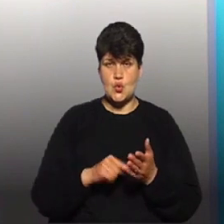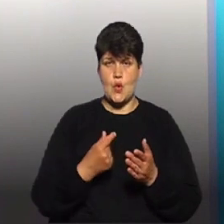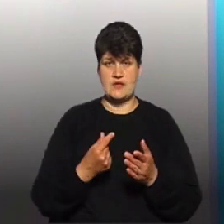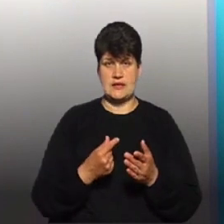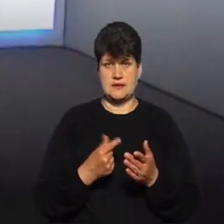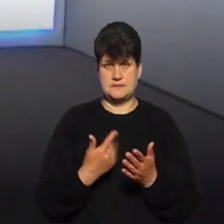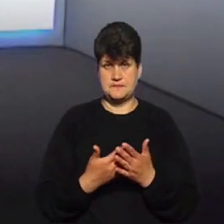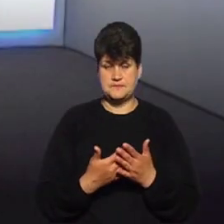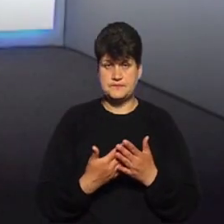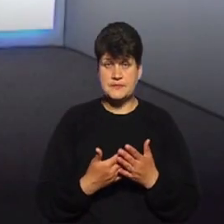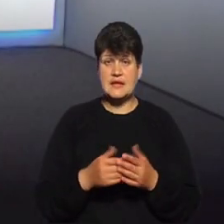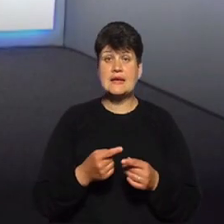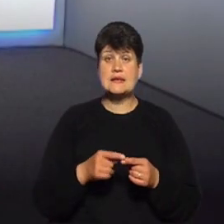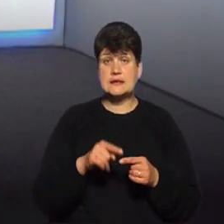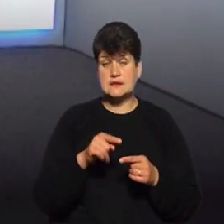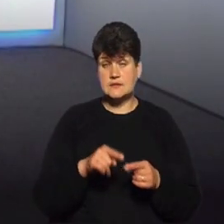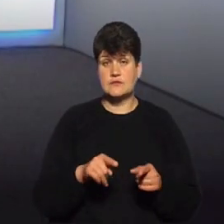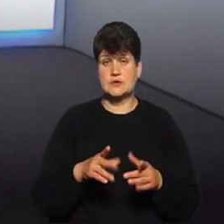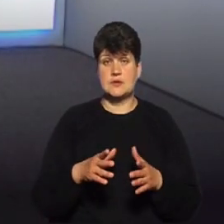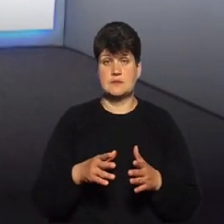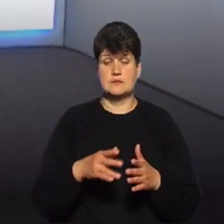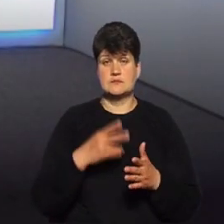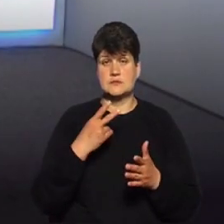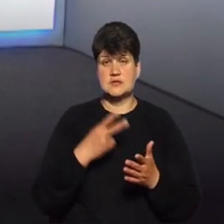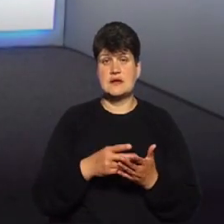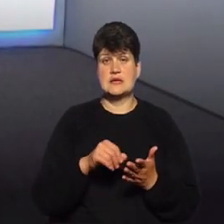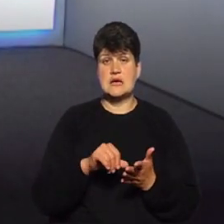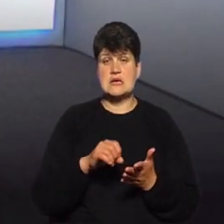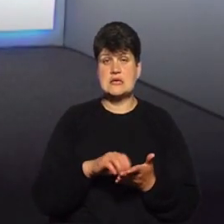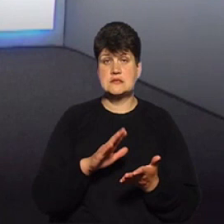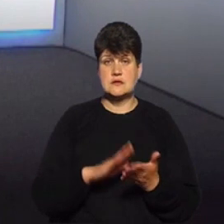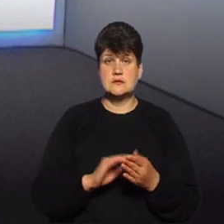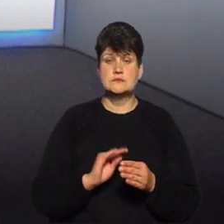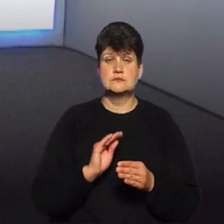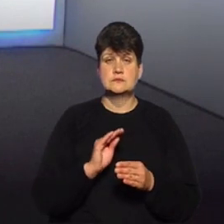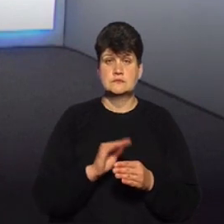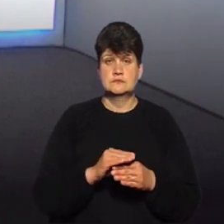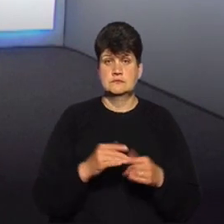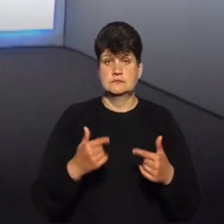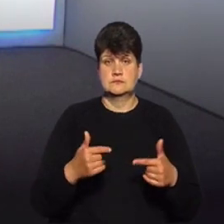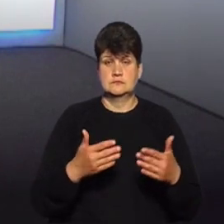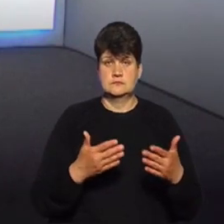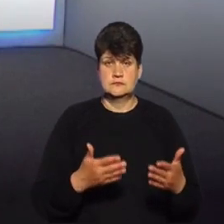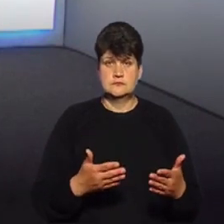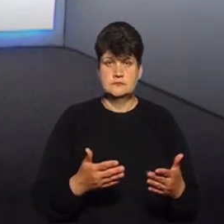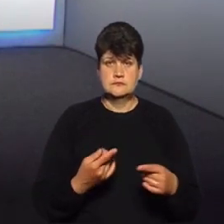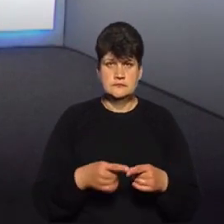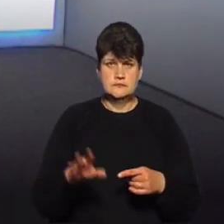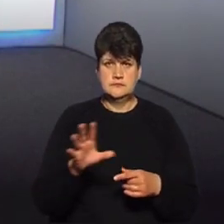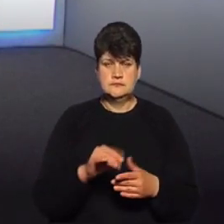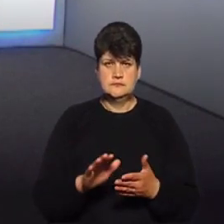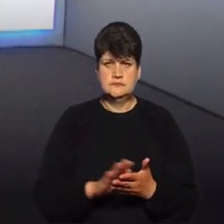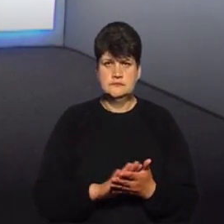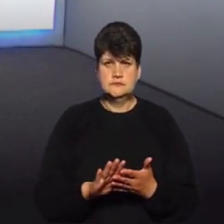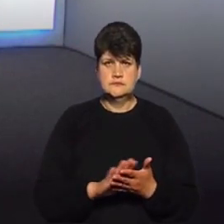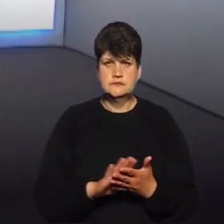і таким чином вони представляють під час реєстрації на цю додаткову сесію. Оця сесія безкоштовна? Так, вона буде безкоштовною,